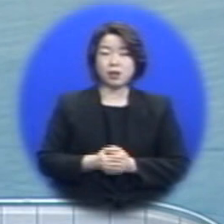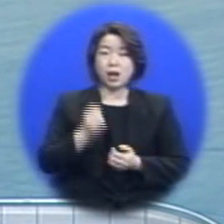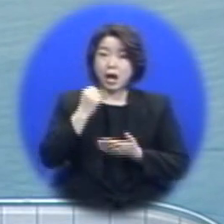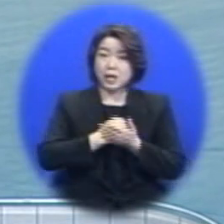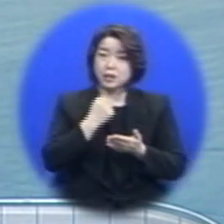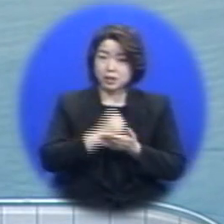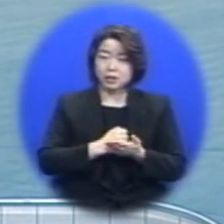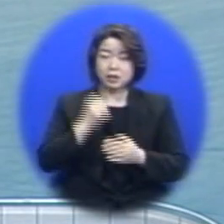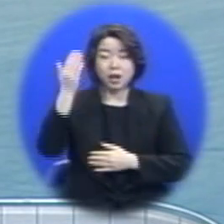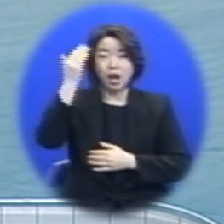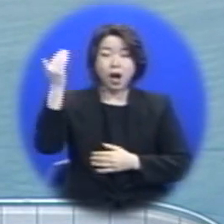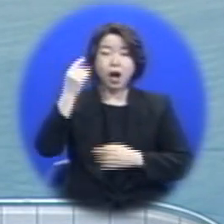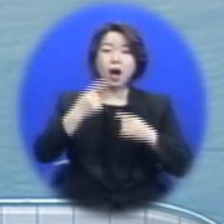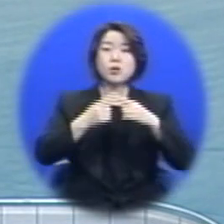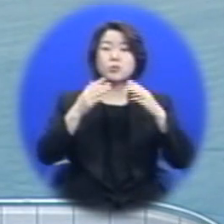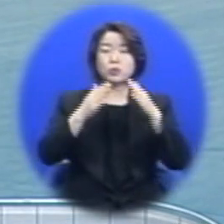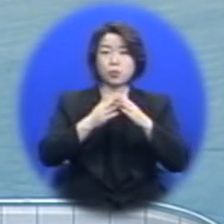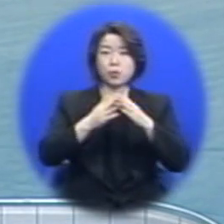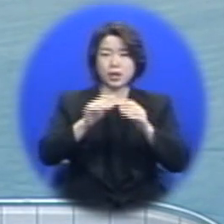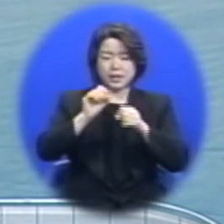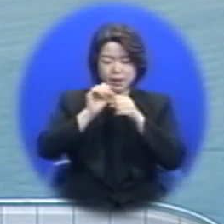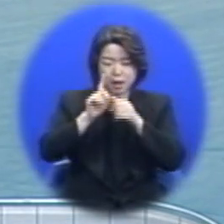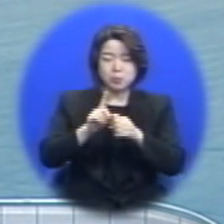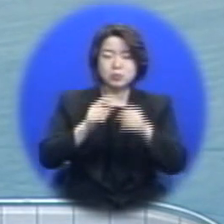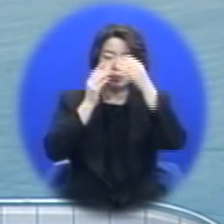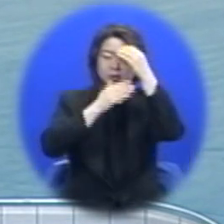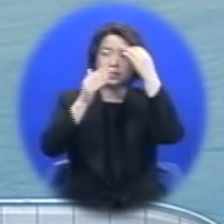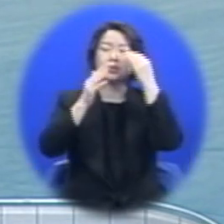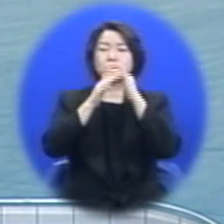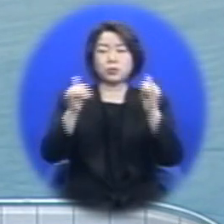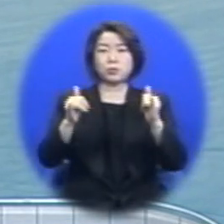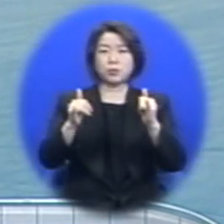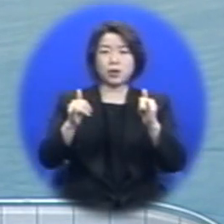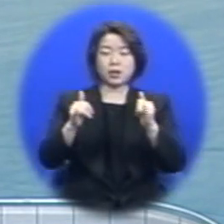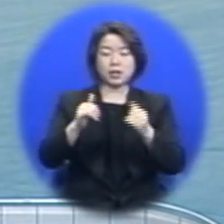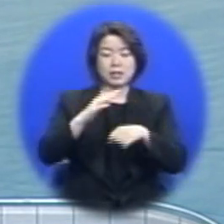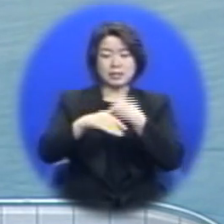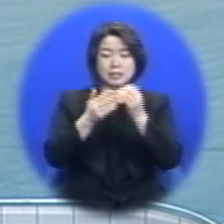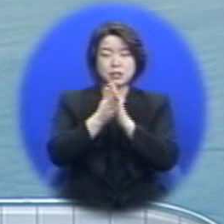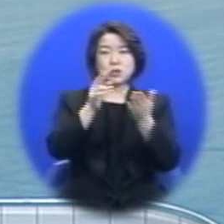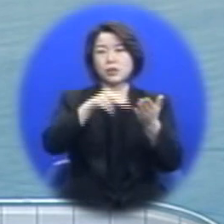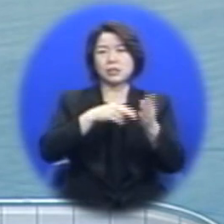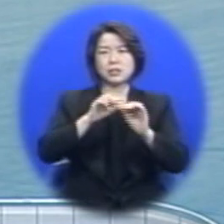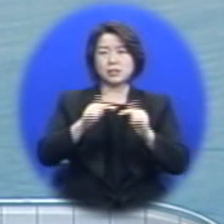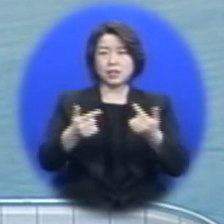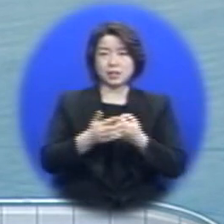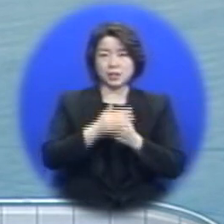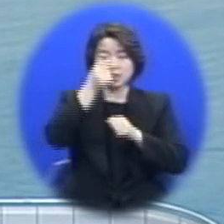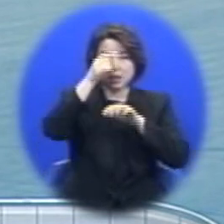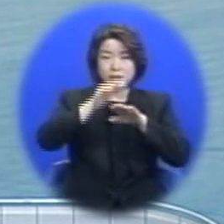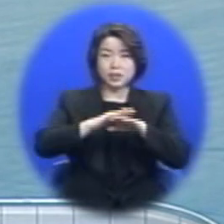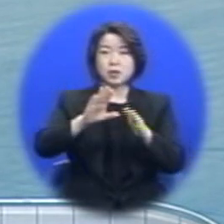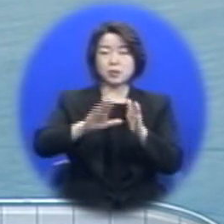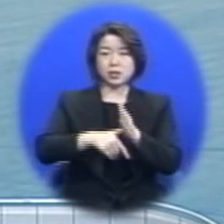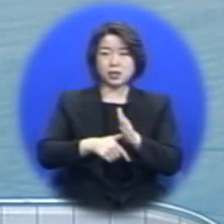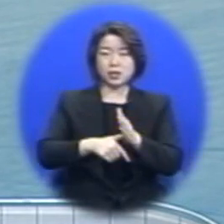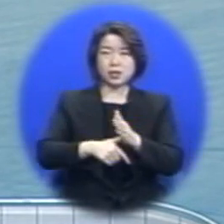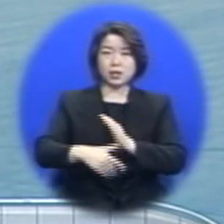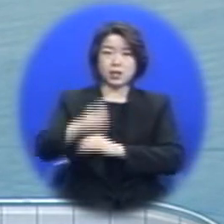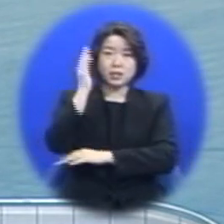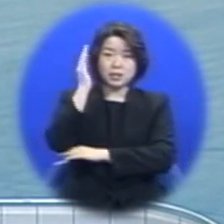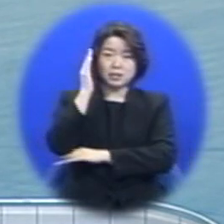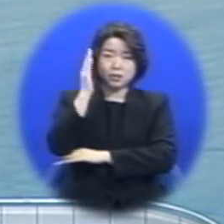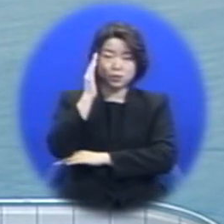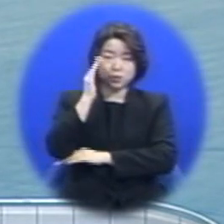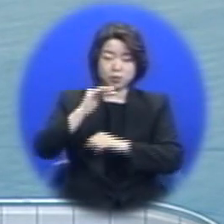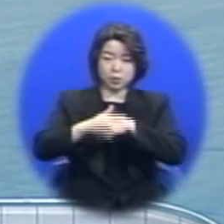안타깝게도 지금 한국교회 대부분의 성도들이 성경을 안 읽습니다. 예배 때 설교 본문으로 읽으라